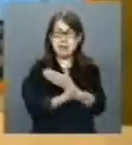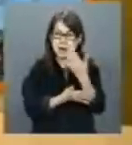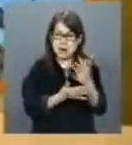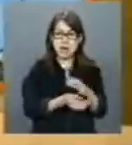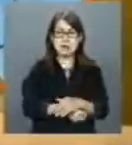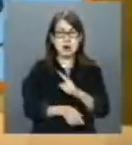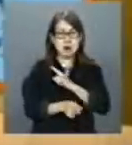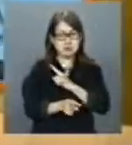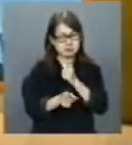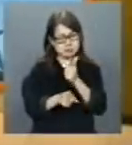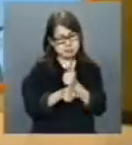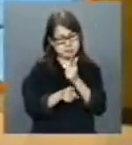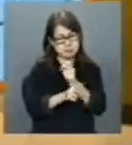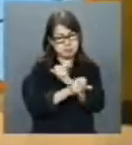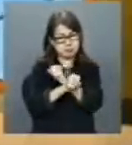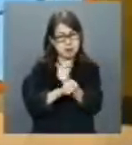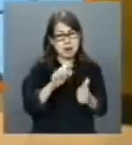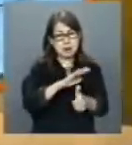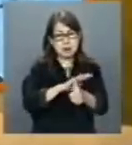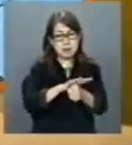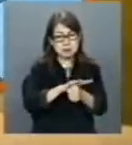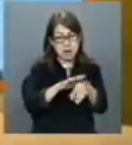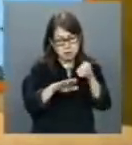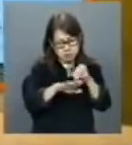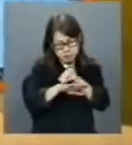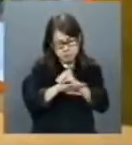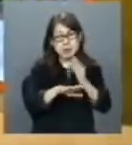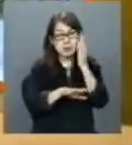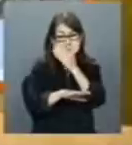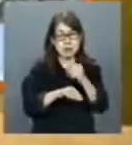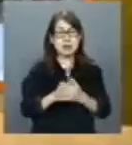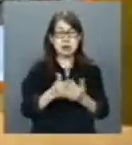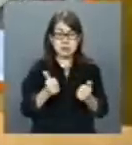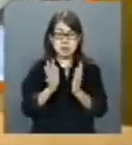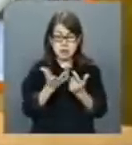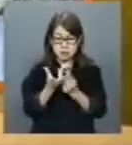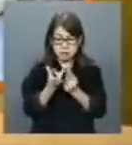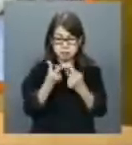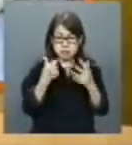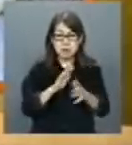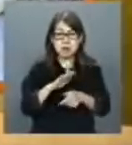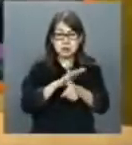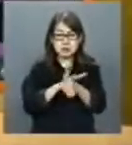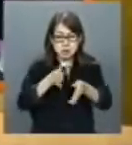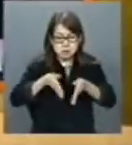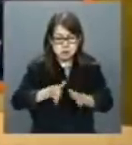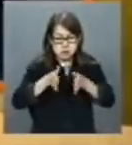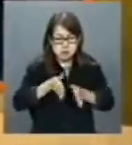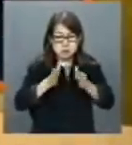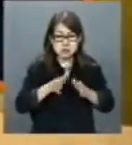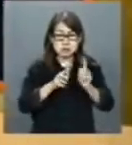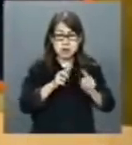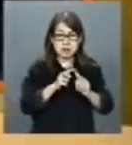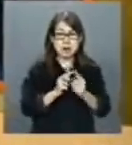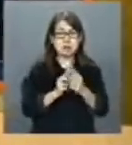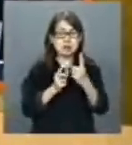ร้อมชาวบ้านในพื้นที่บางกลุ่มหลังจากก่อนหน้านี้พบว่าจำนวนประชากรเต่าที่ขึ้นมาฟักตัวตามธรรมชาตินั้นมีอัตรารอดเพียงร้อย